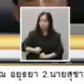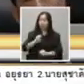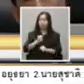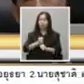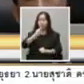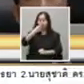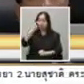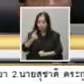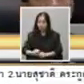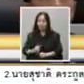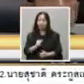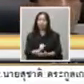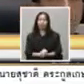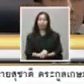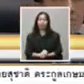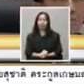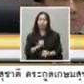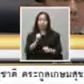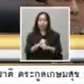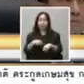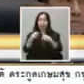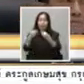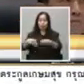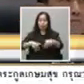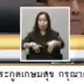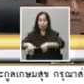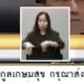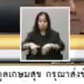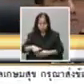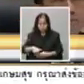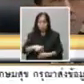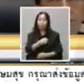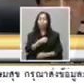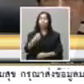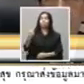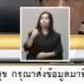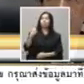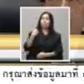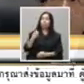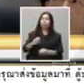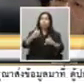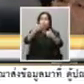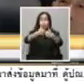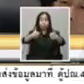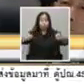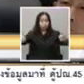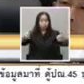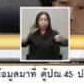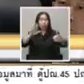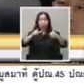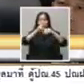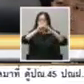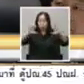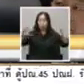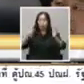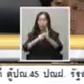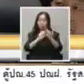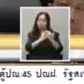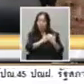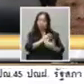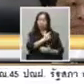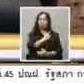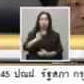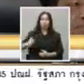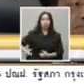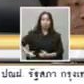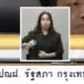ครับจะทำให้ประชาชนมั่นใจและเชื่อใจว่าคณะบุคคลนั้นจงรักภักดีต่อพระองค์ท่าน